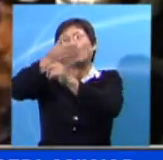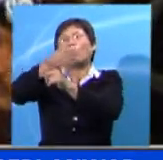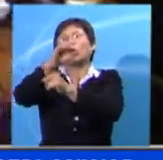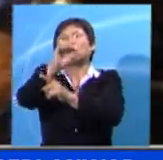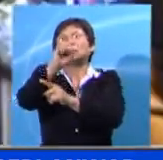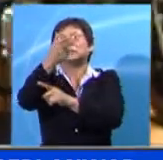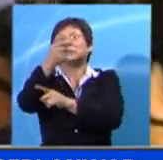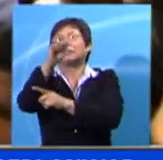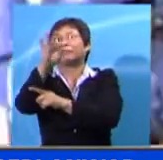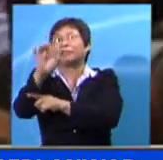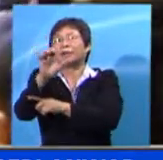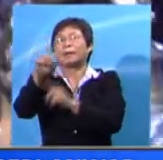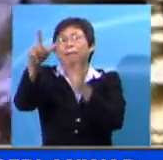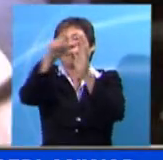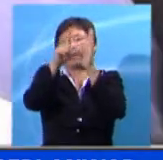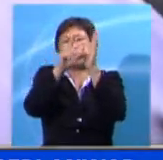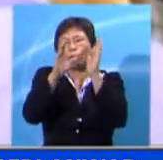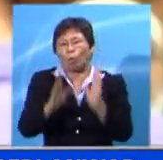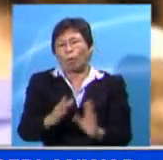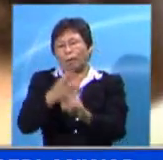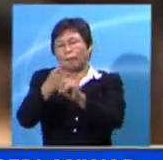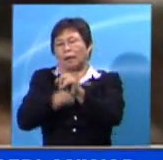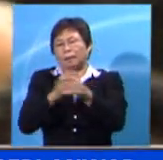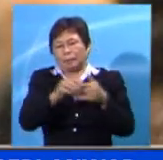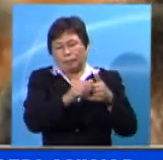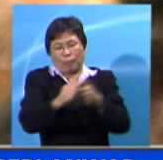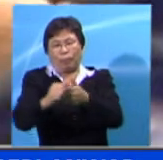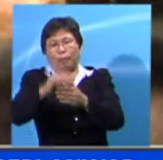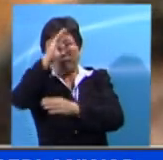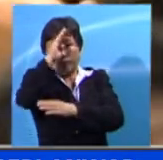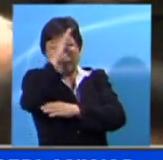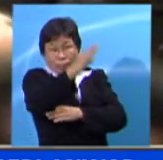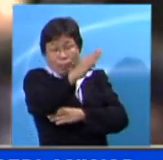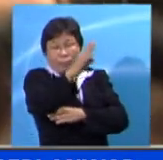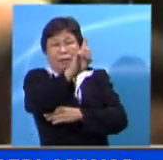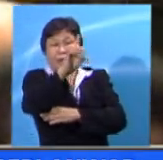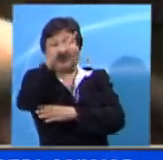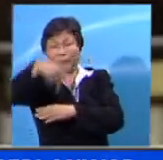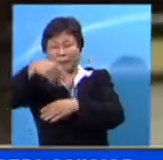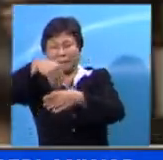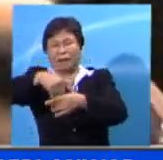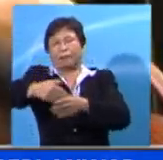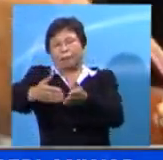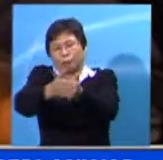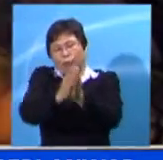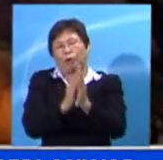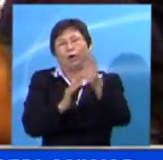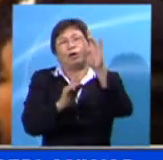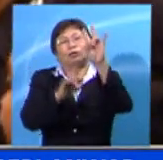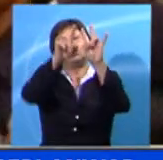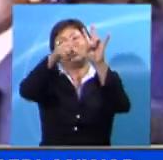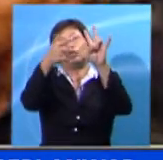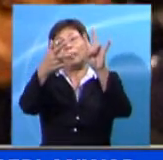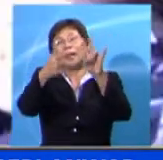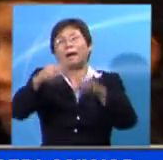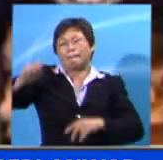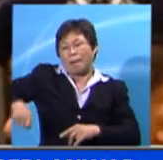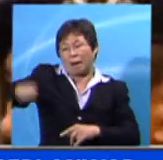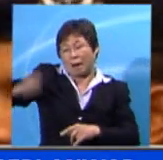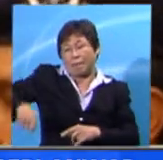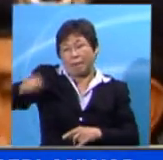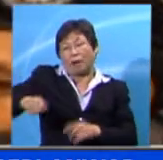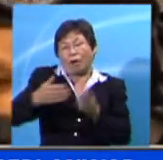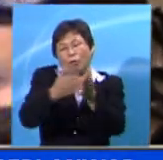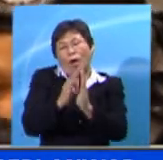shafie seorang peguam kanan daripada mengetuai pihak pihak pendakwaan dalam rayuan itu 7 Mac lalu mahkamah rayuan